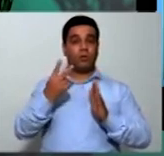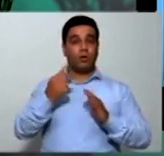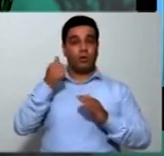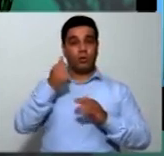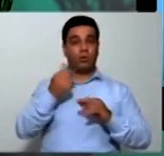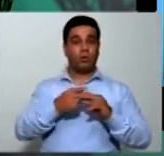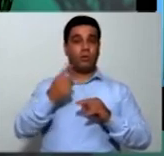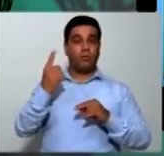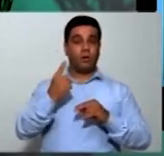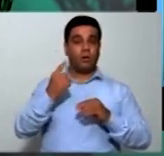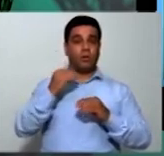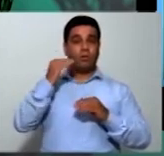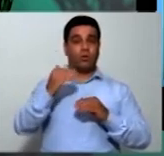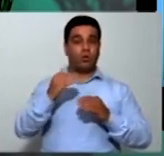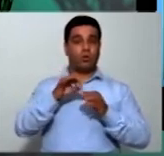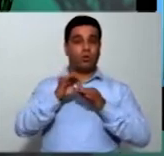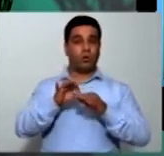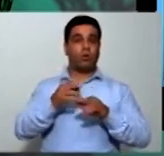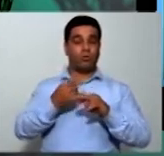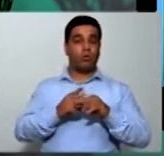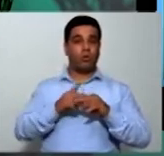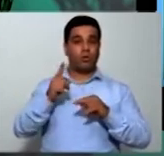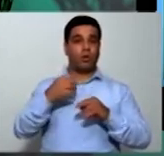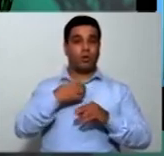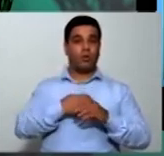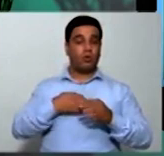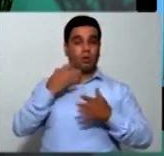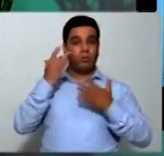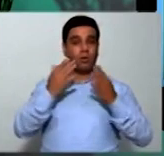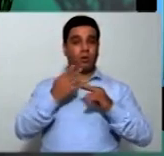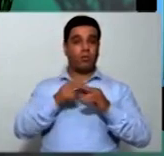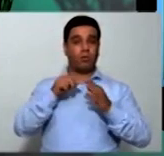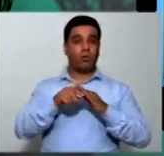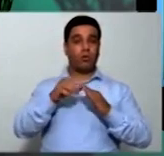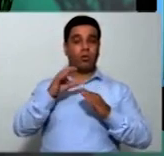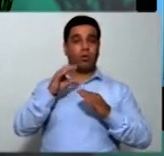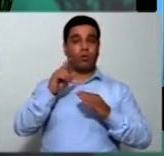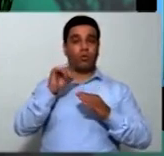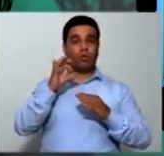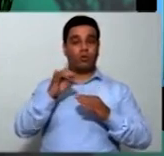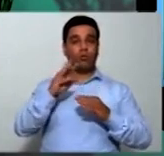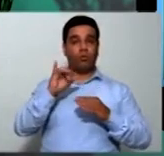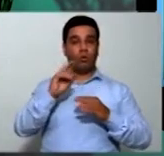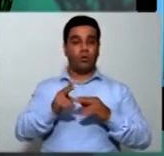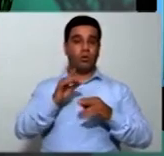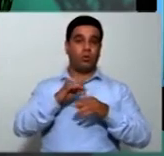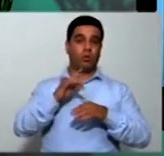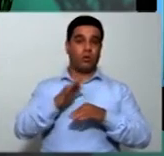1921-1922-yillarda birinchi bosqichi o'tkazilib, bundan asosiy maqsad xususiy mulkni tugatish